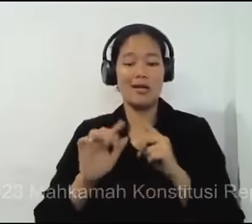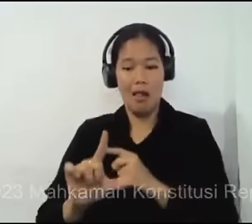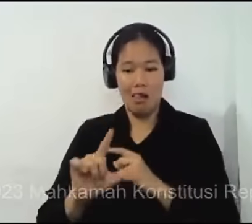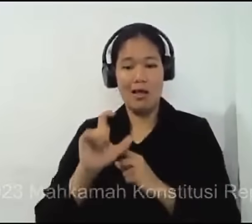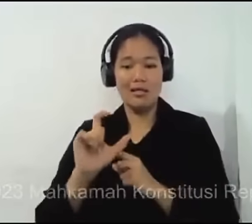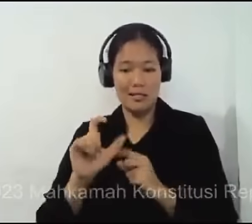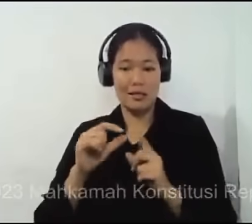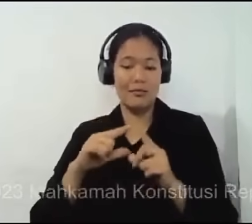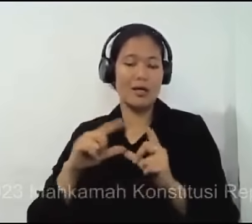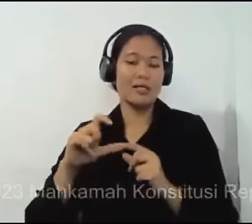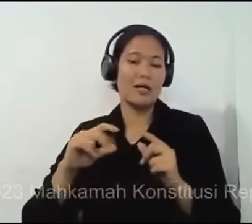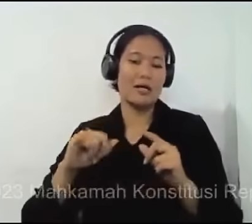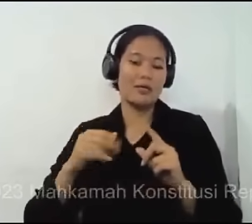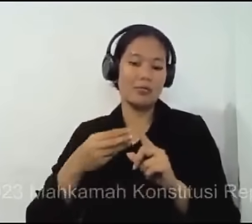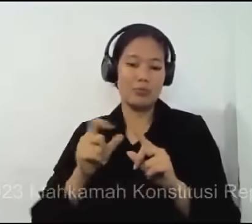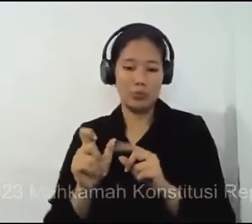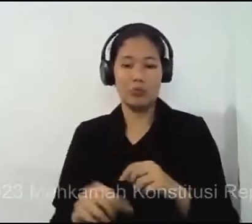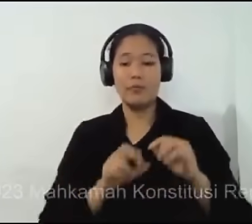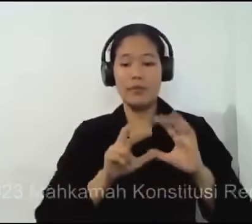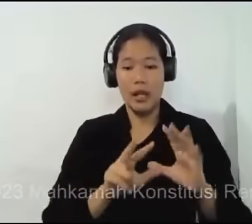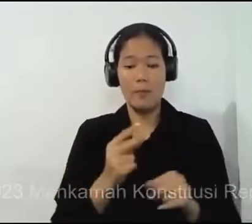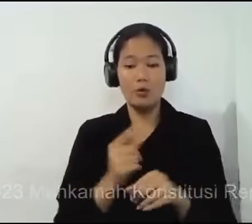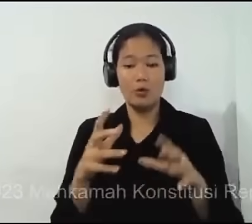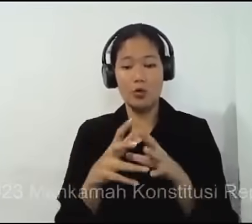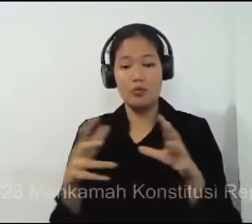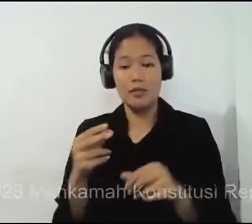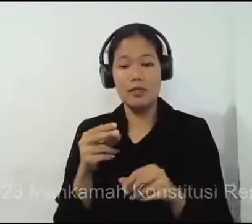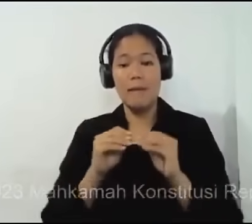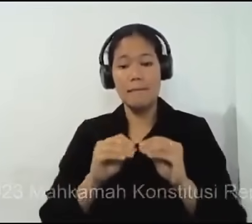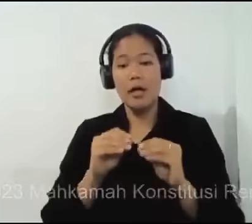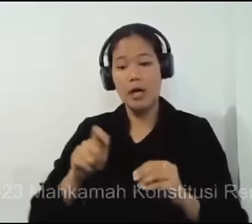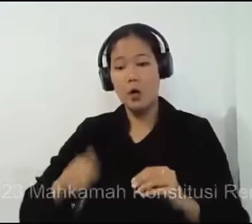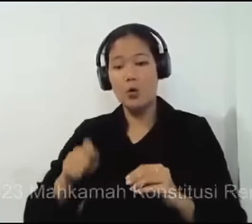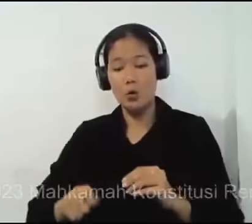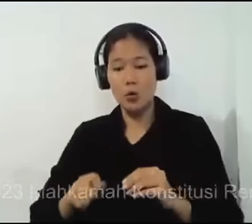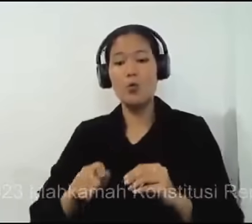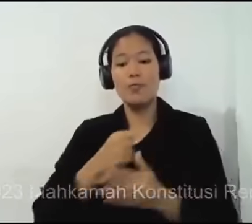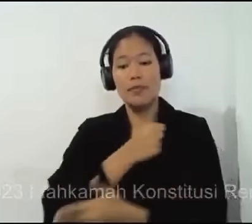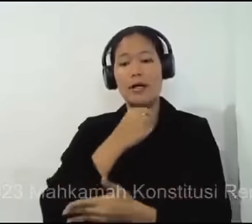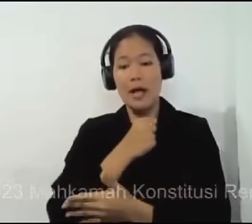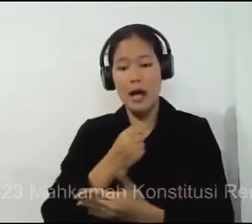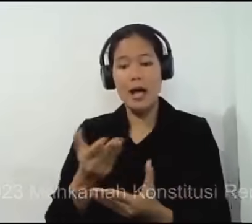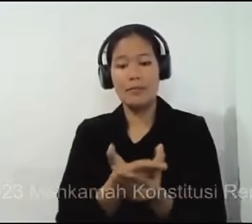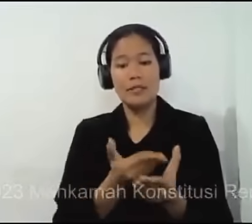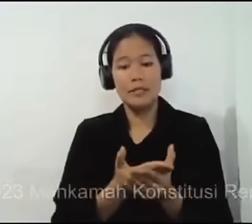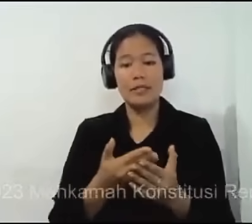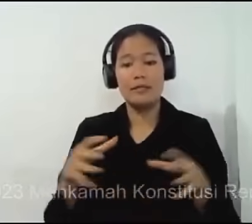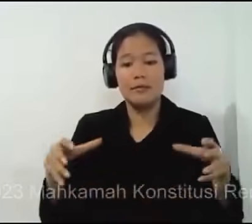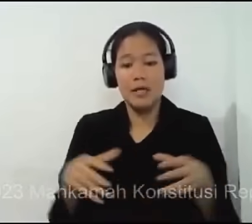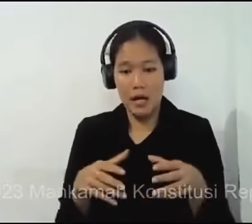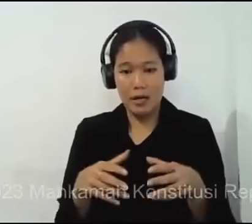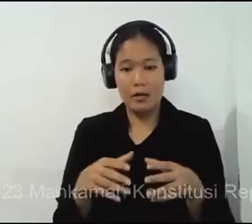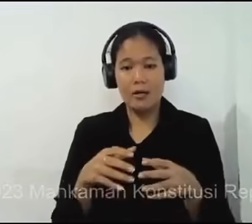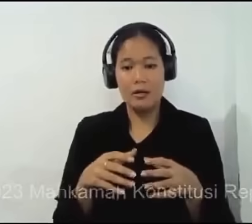Pasaribu Del guru besar dan pengajar hukum tata negara hukum administrasi negara yang ter gabung dalam